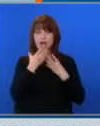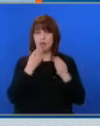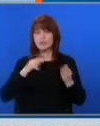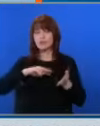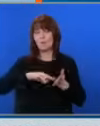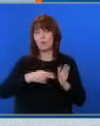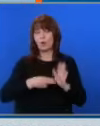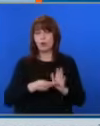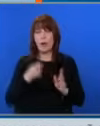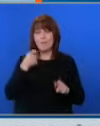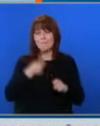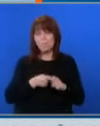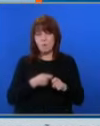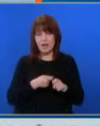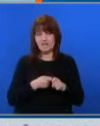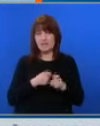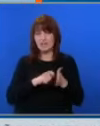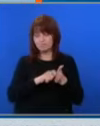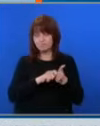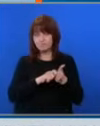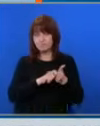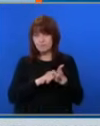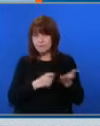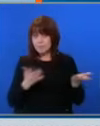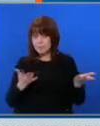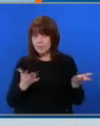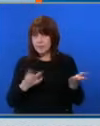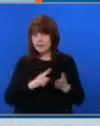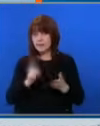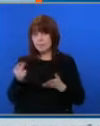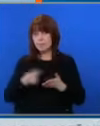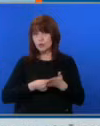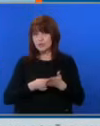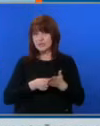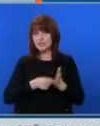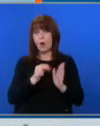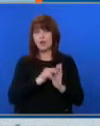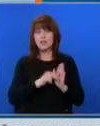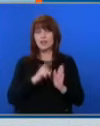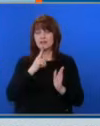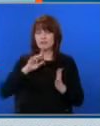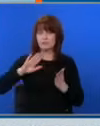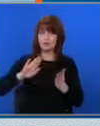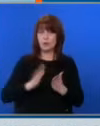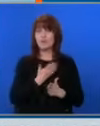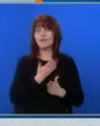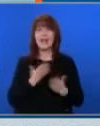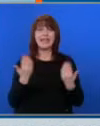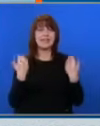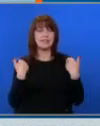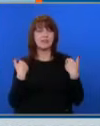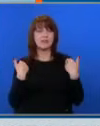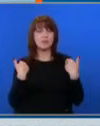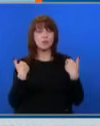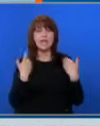оценки, коригирани са текстове с коректор, има неподписани оценки. Препоръката – дисциплинарни уволнения и студентите от право